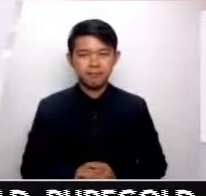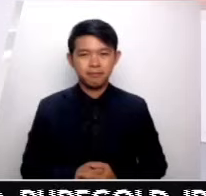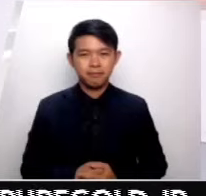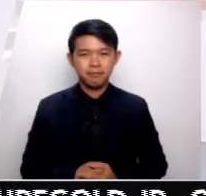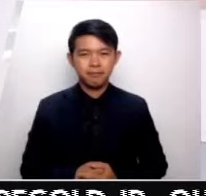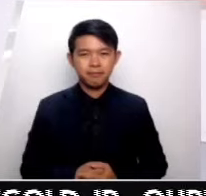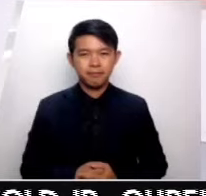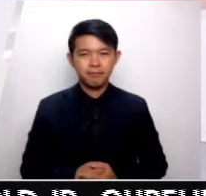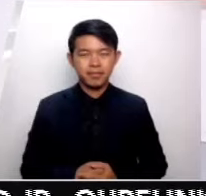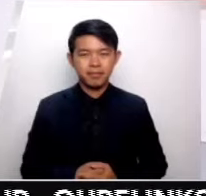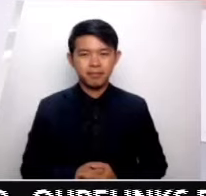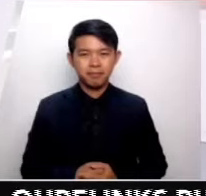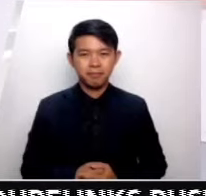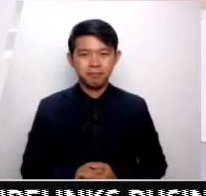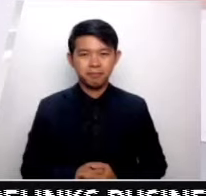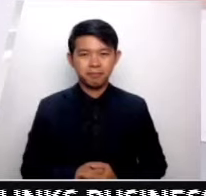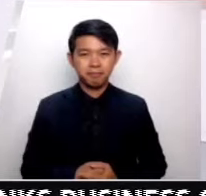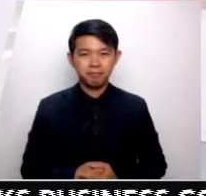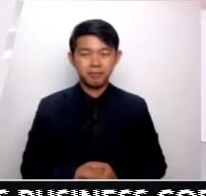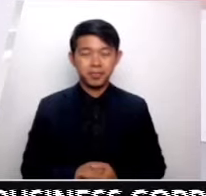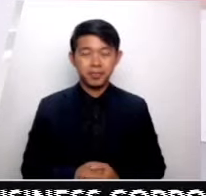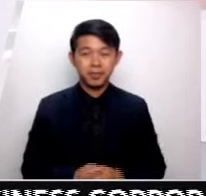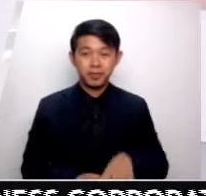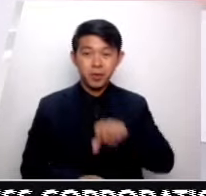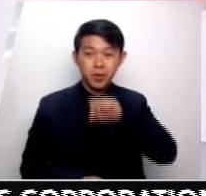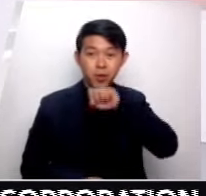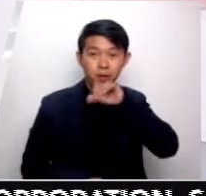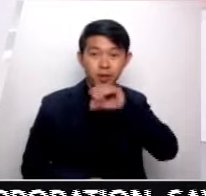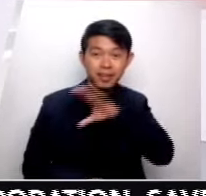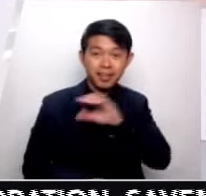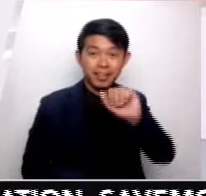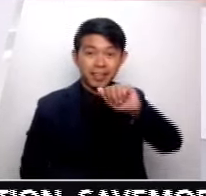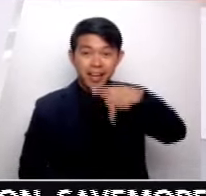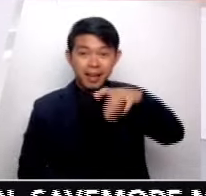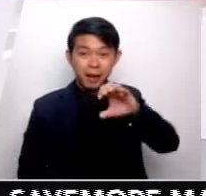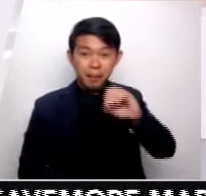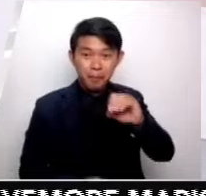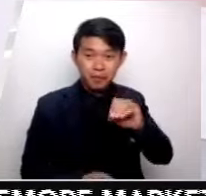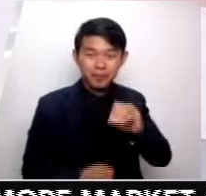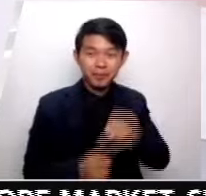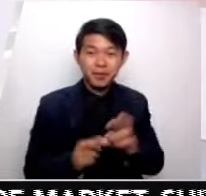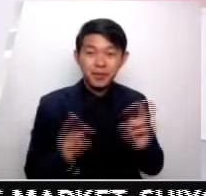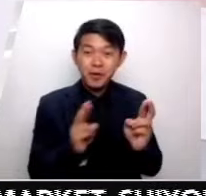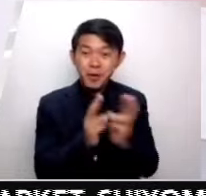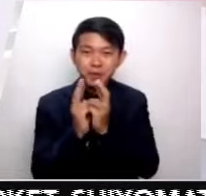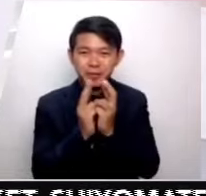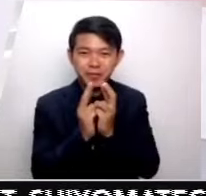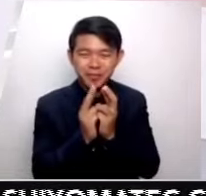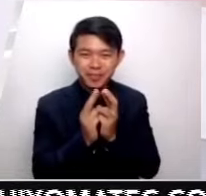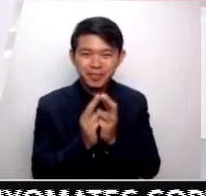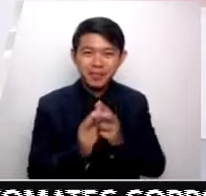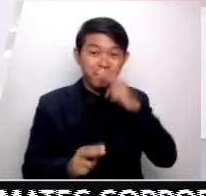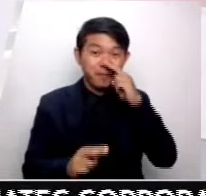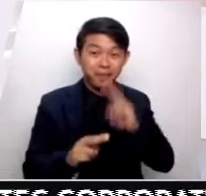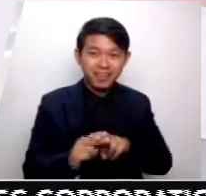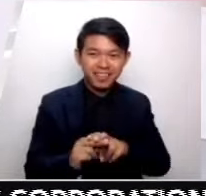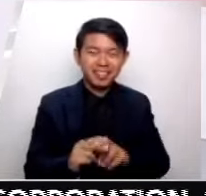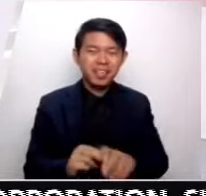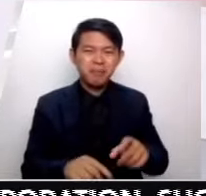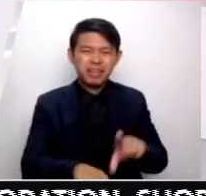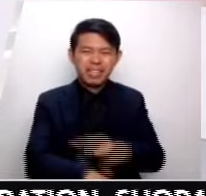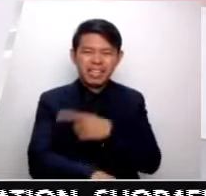Naging kwela ang reunion ng maglola na 10 taong nawalay. Hindi kasi agad nakilala ni Lola ang kanyang apo at napagkamalan pa